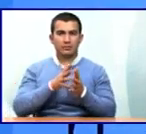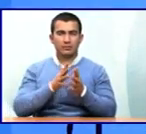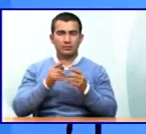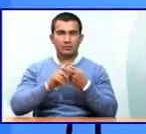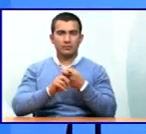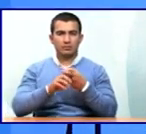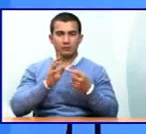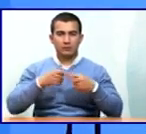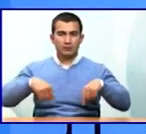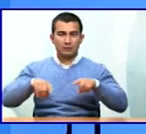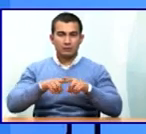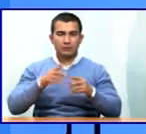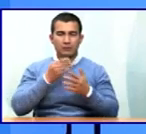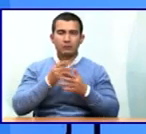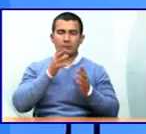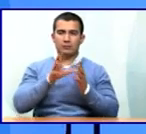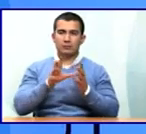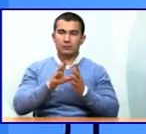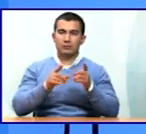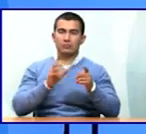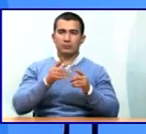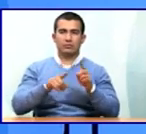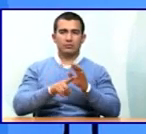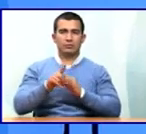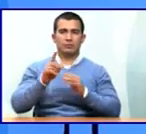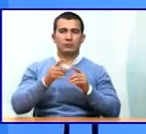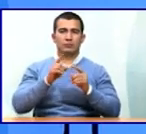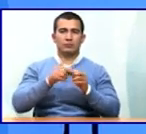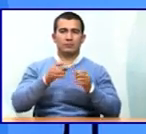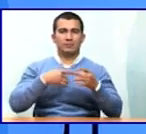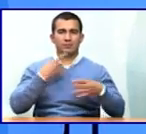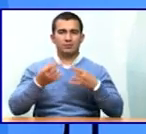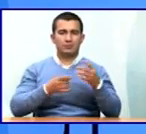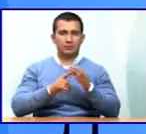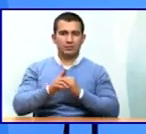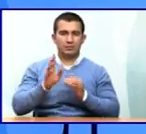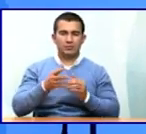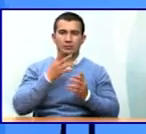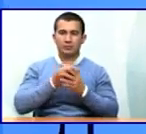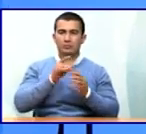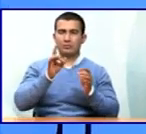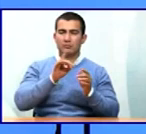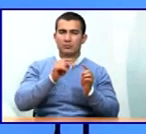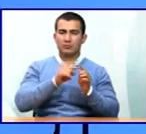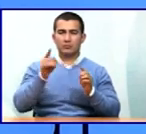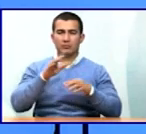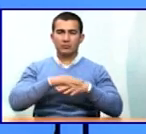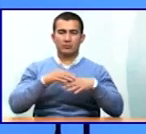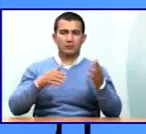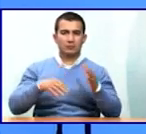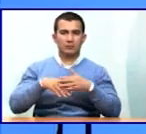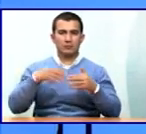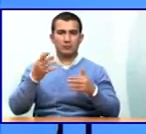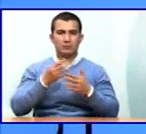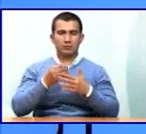to'kli o'tkazgich harakatga keladi va bu magnit maydonning ta'siri chap qo'l qoidasi